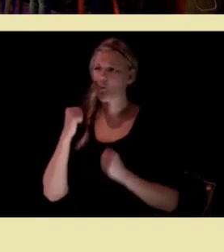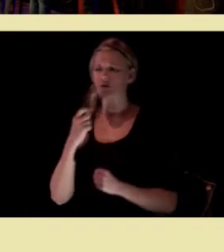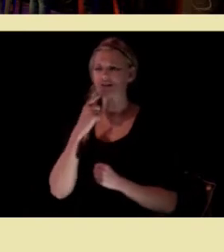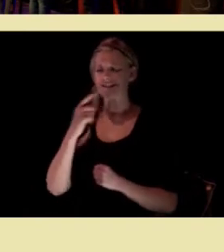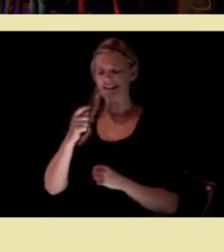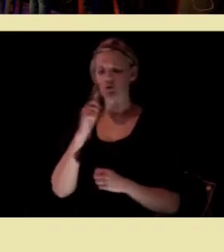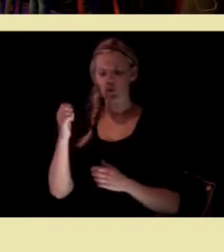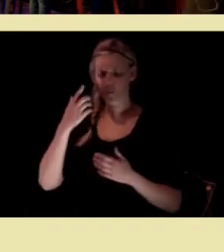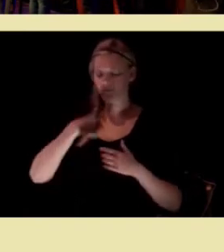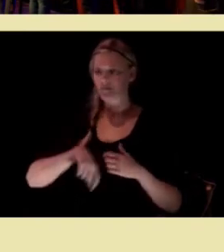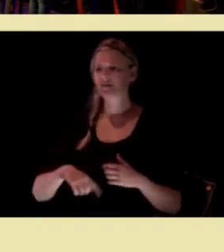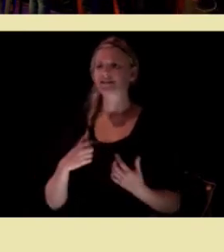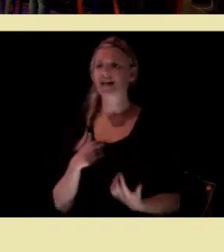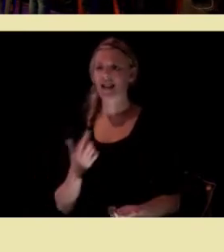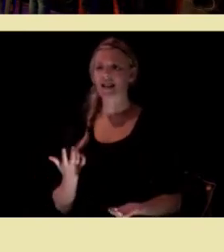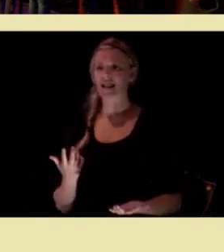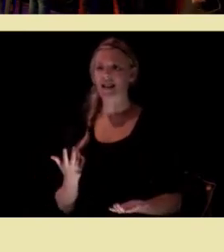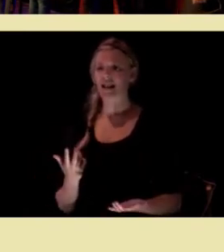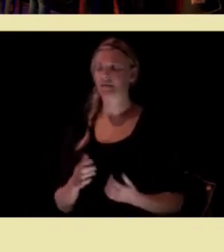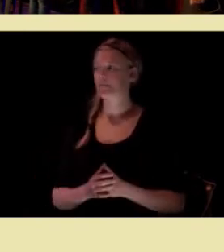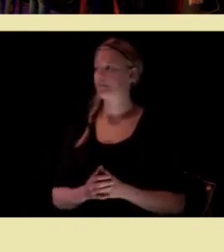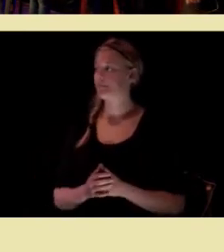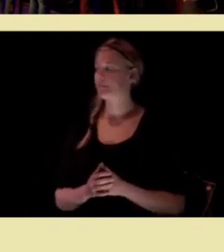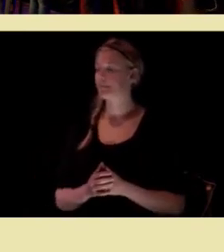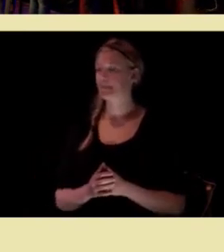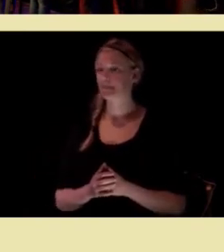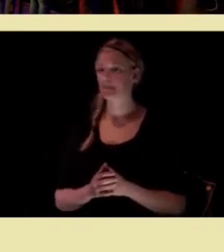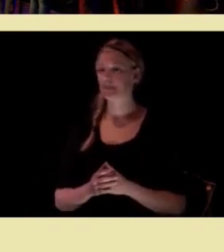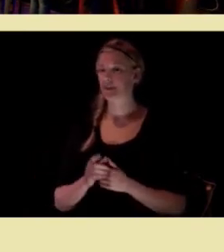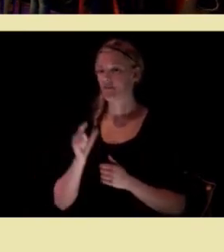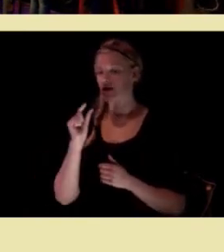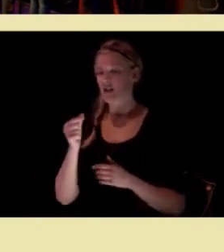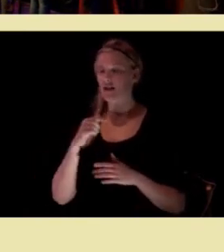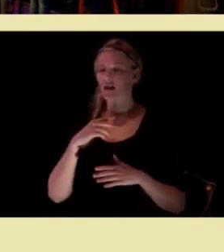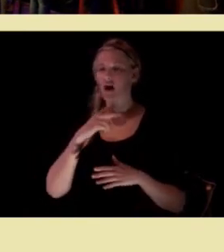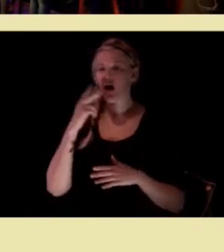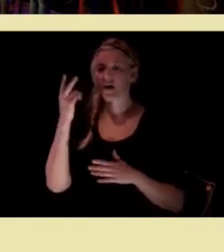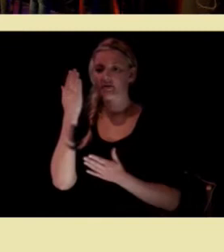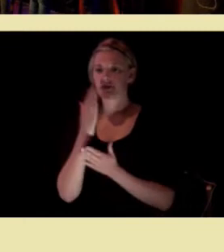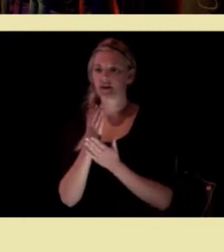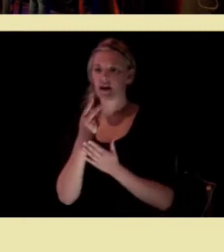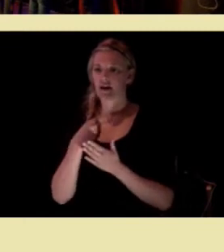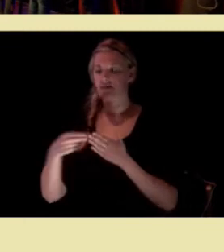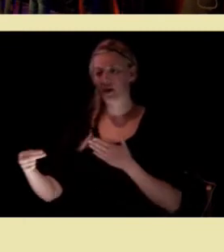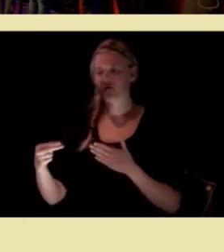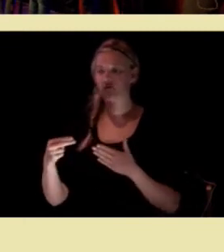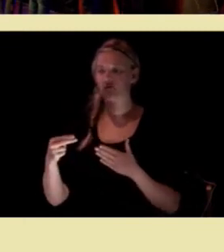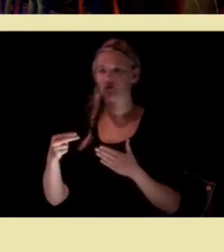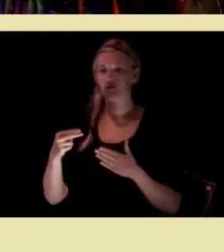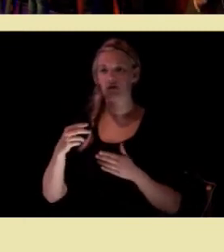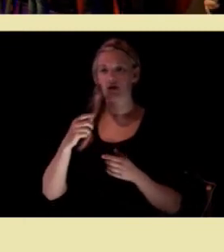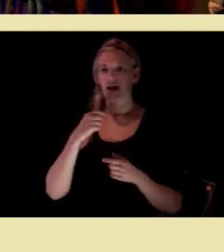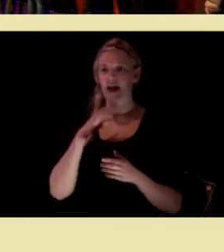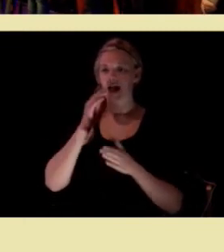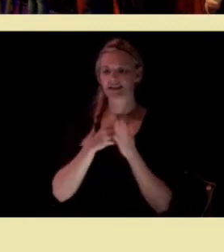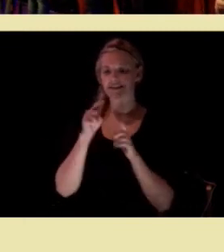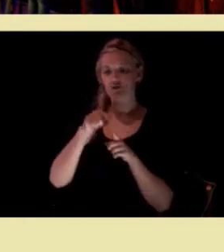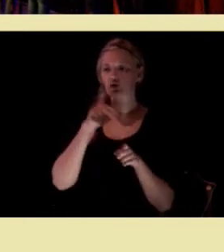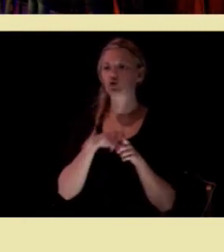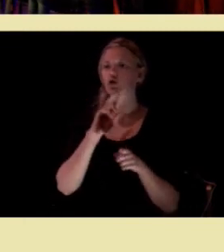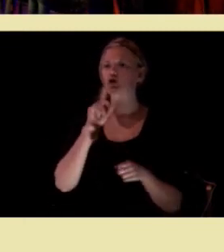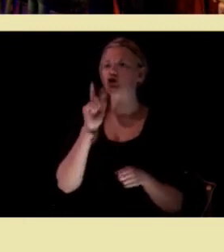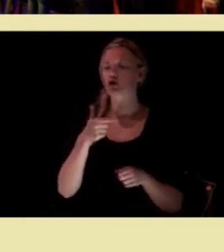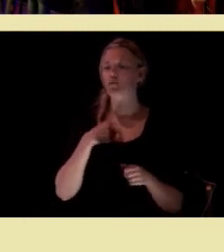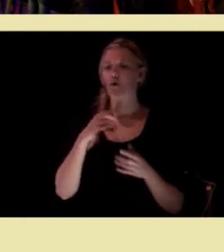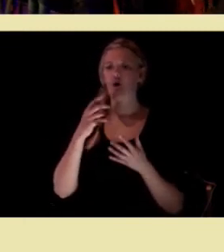noe om oss selv, har dere sagt. Det var litt andre navn enn introduksjonen, og det for at i forandringsfabrikken så forandrer vi mannskap helt til vi går på